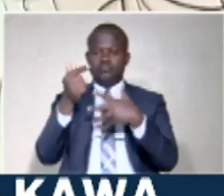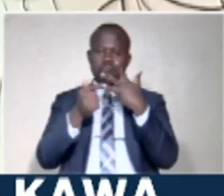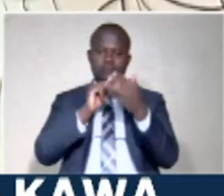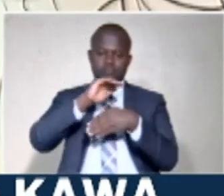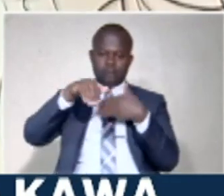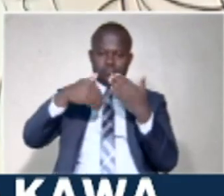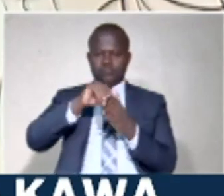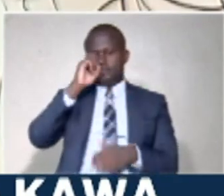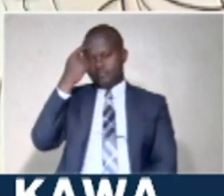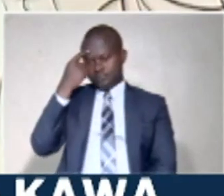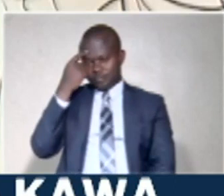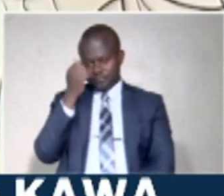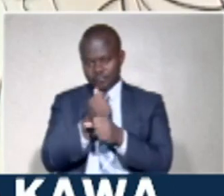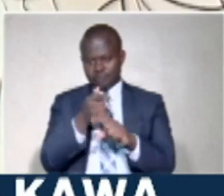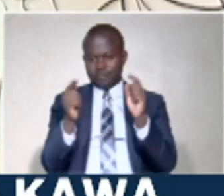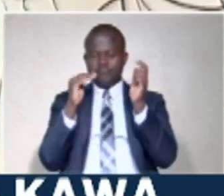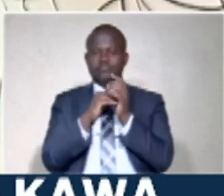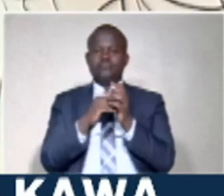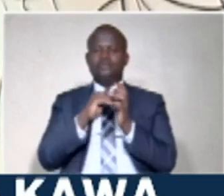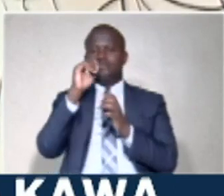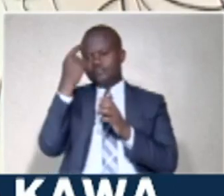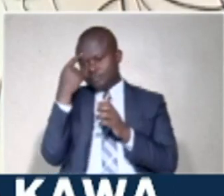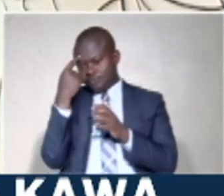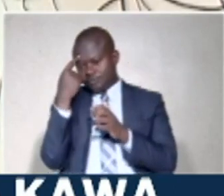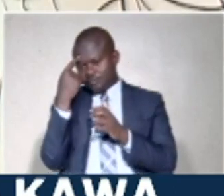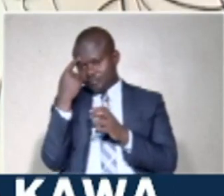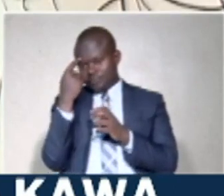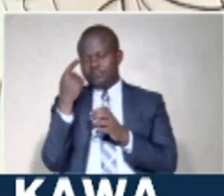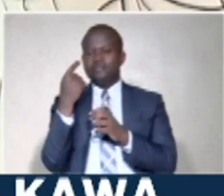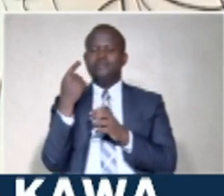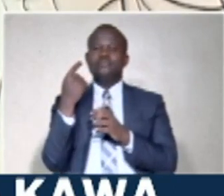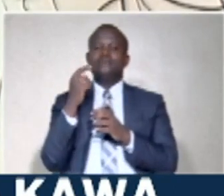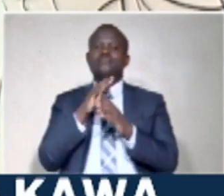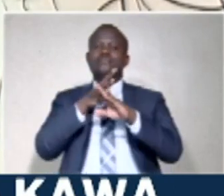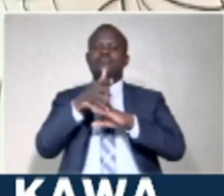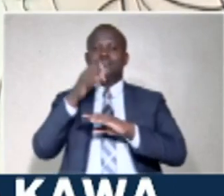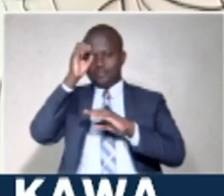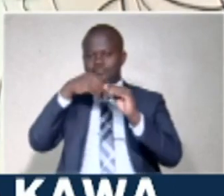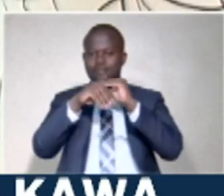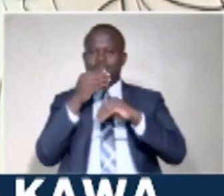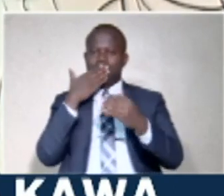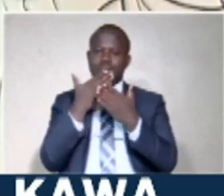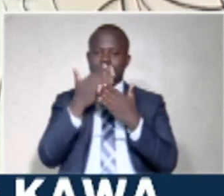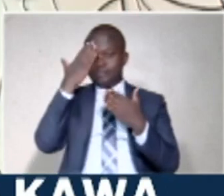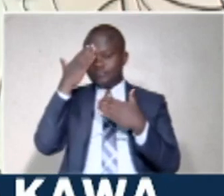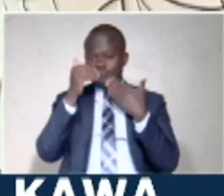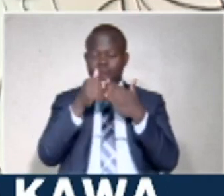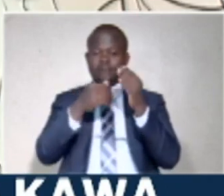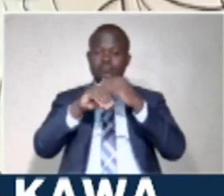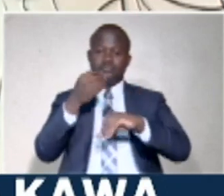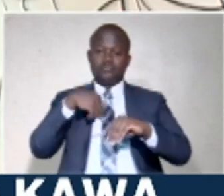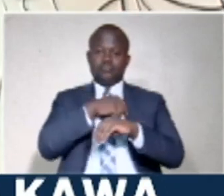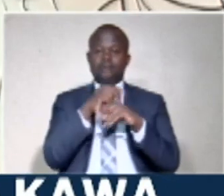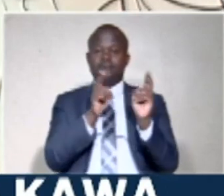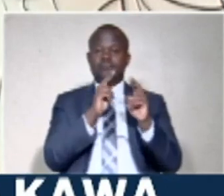leta yarabikoze ariko nanone leta irarenga igashaka n'amasoko meza kubera ko hari amasoko